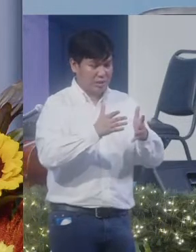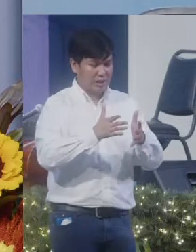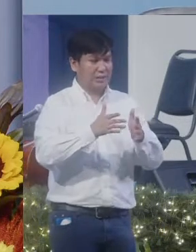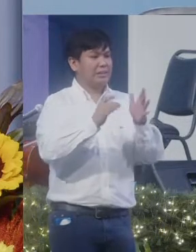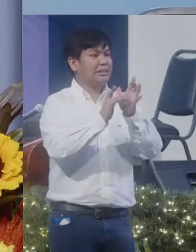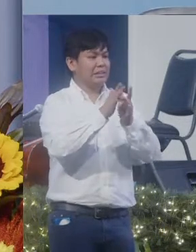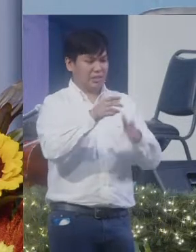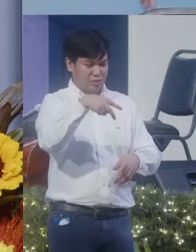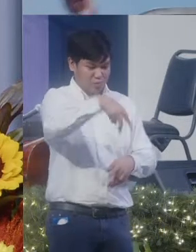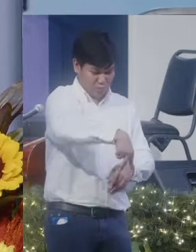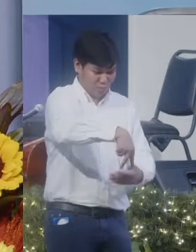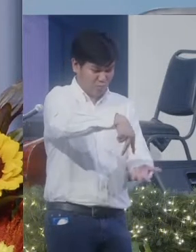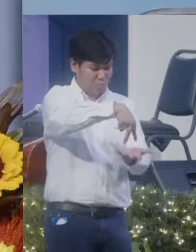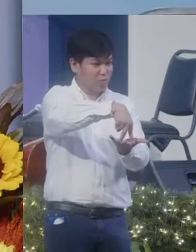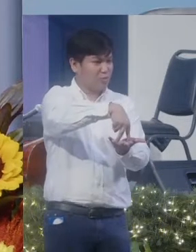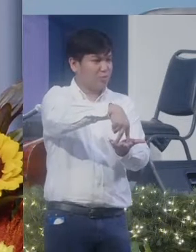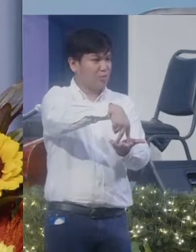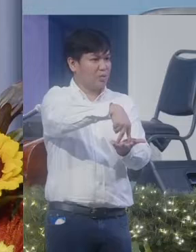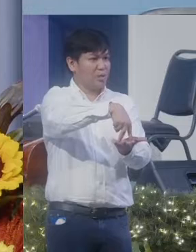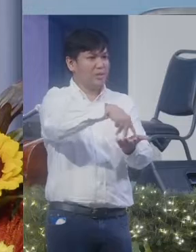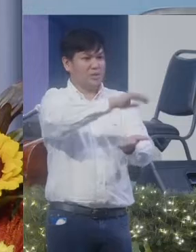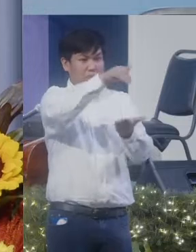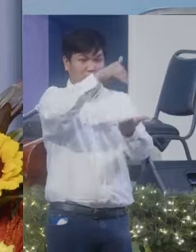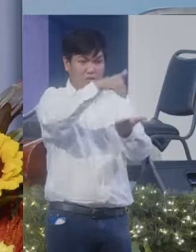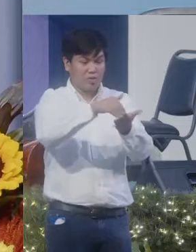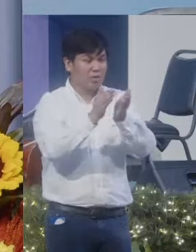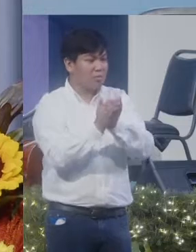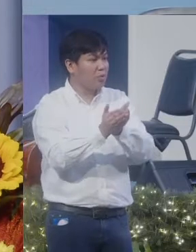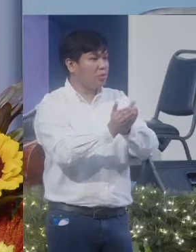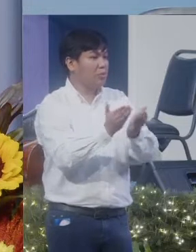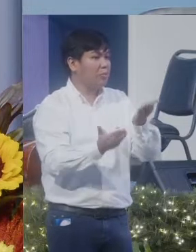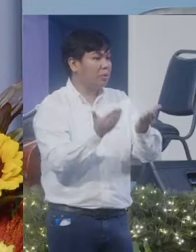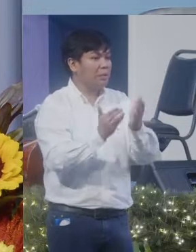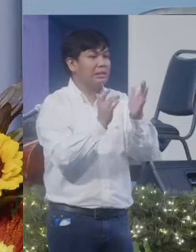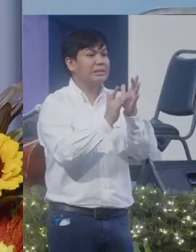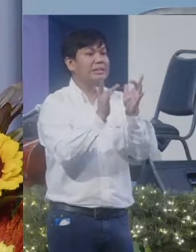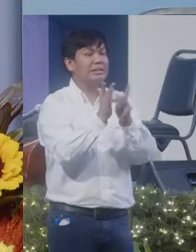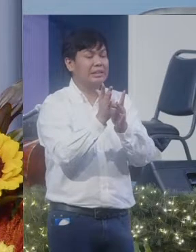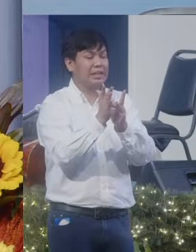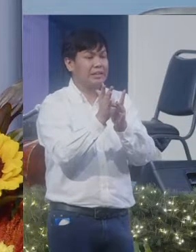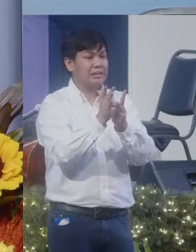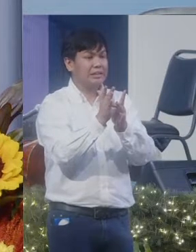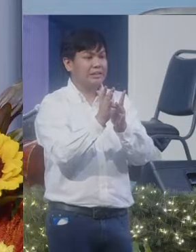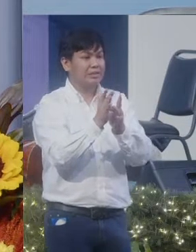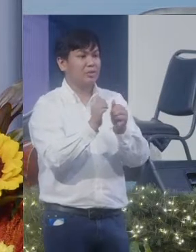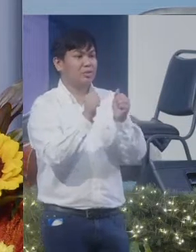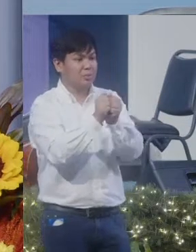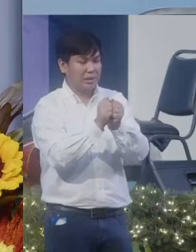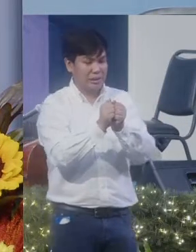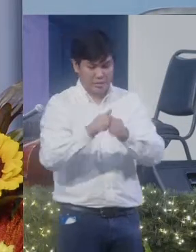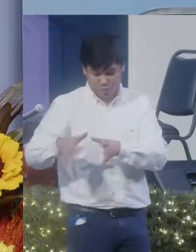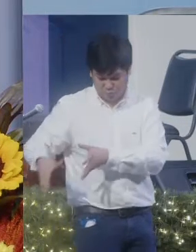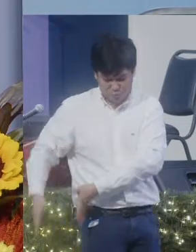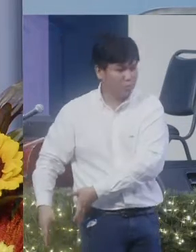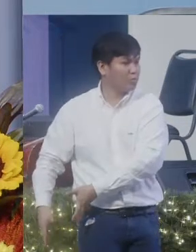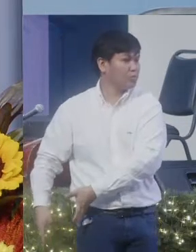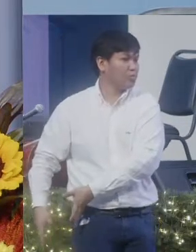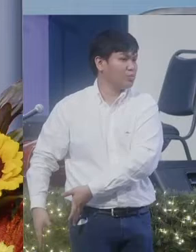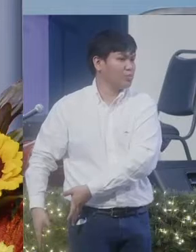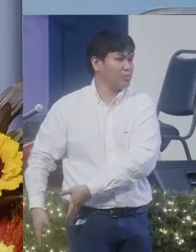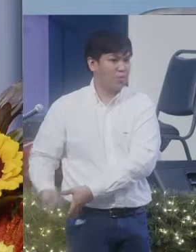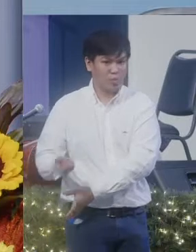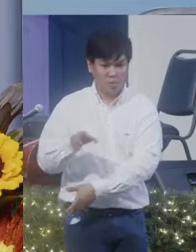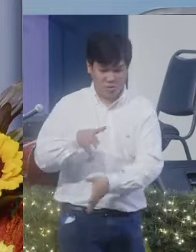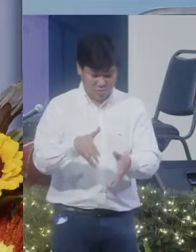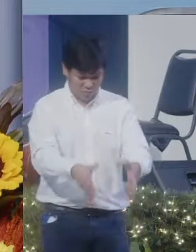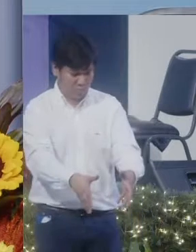siguro, magkasama sila sa bandang gitna ng boat, at siguro si Simon ay nakaupo sa harap ni